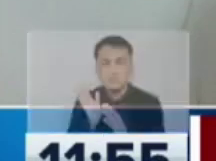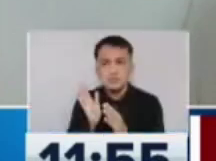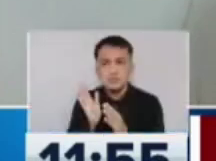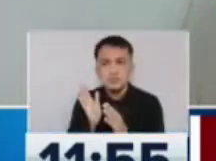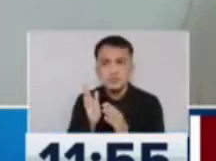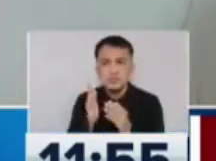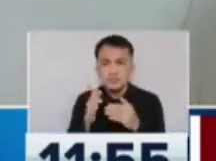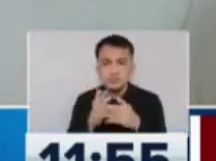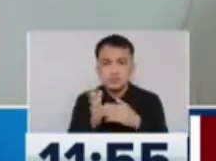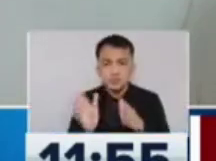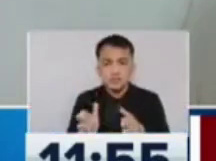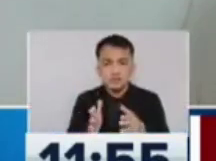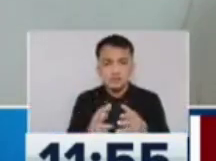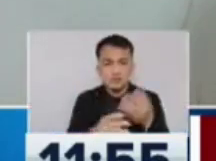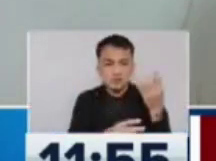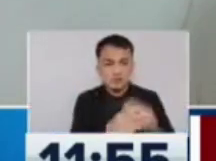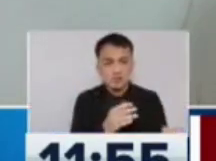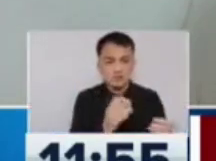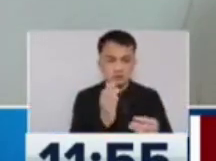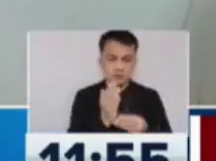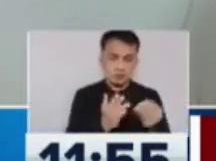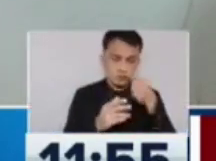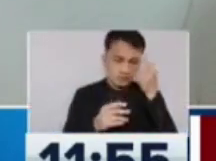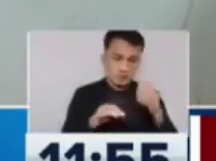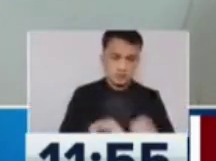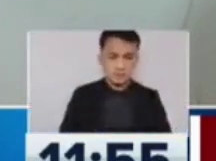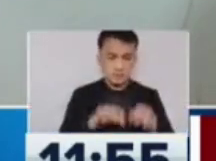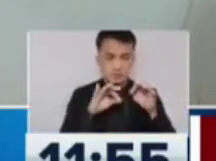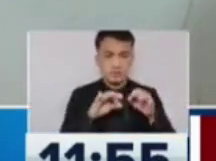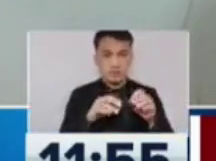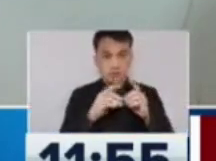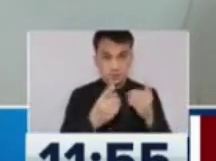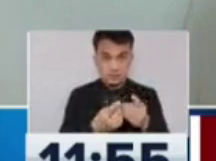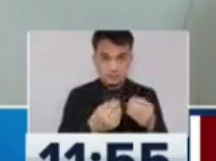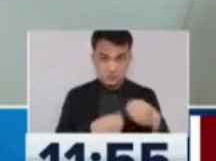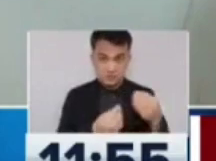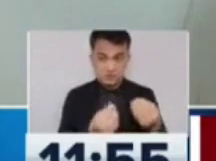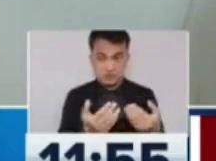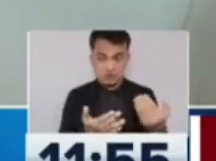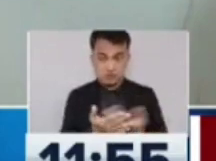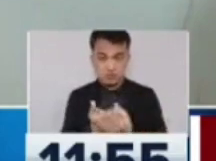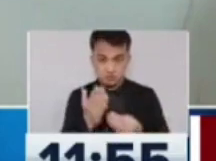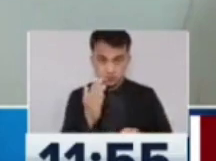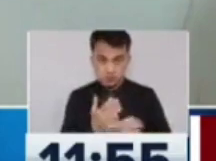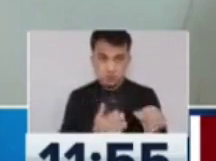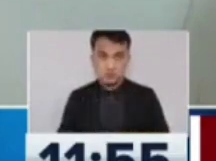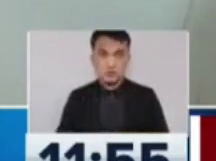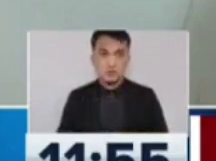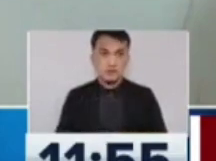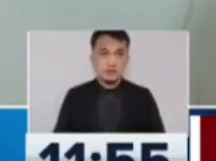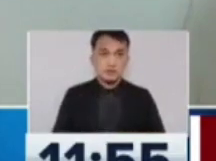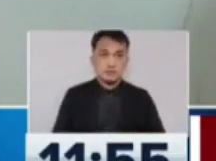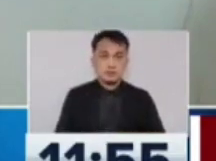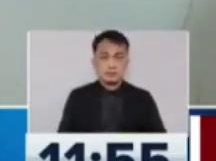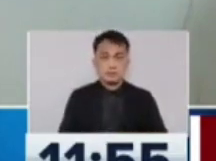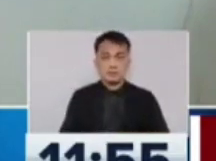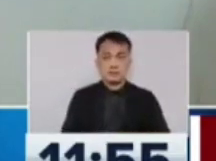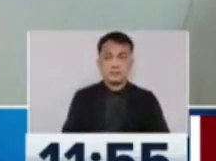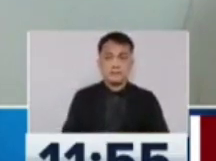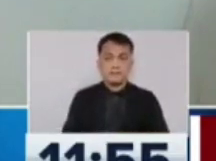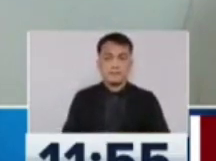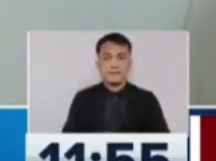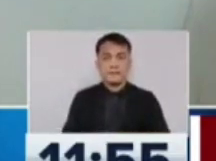mga probinsya, ay talagang hindi pa po magiging posible ngayon pag nag-desisyon na po sila na ibalik